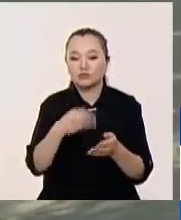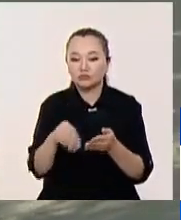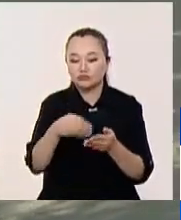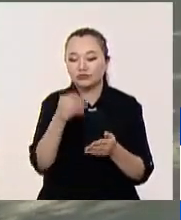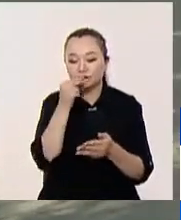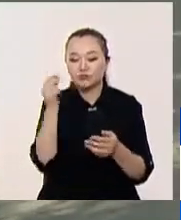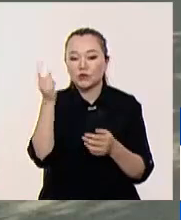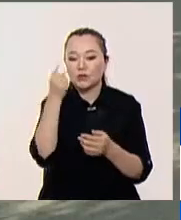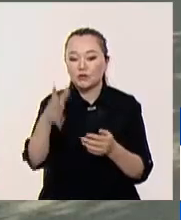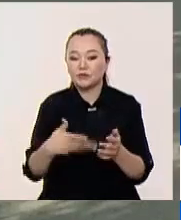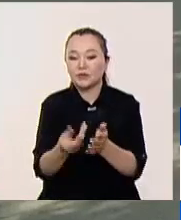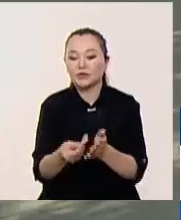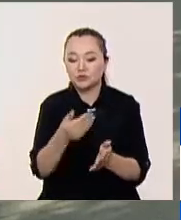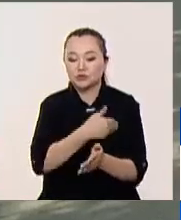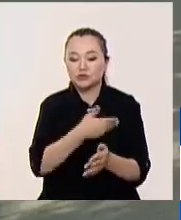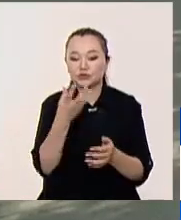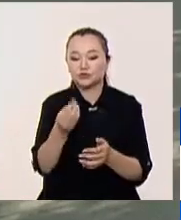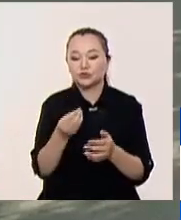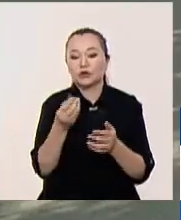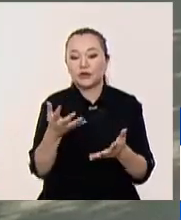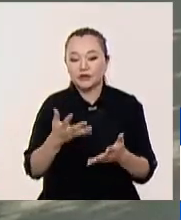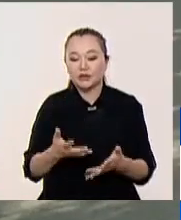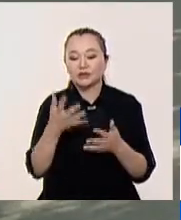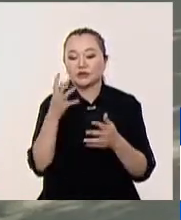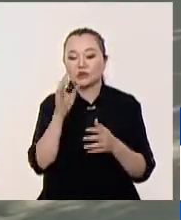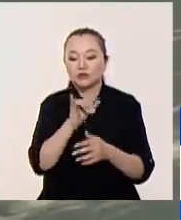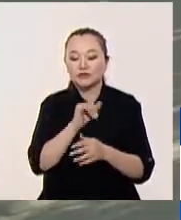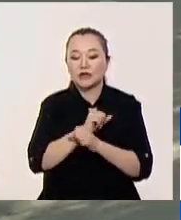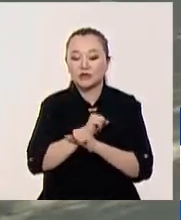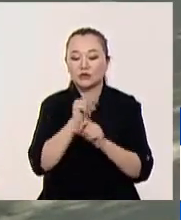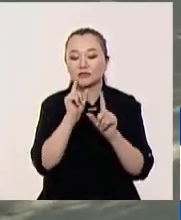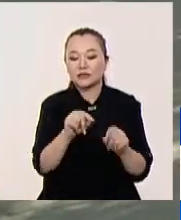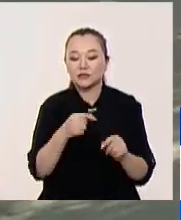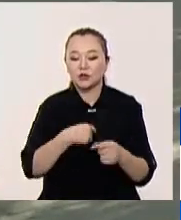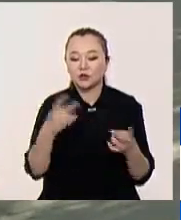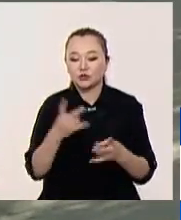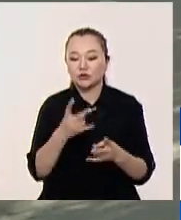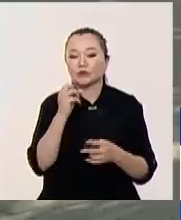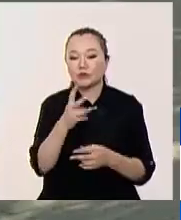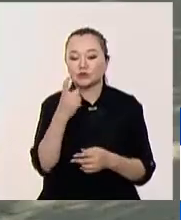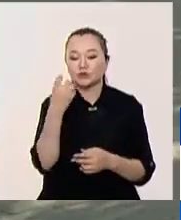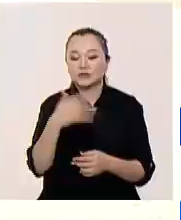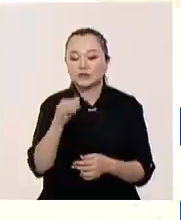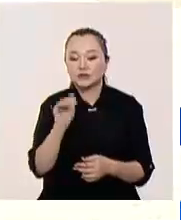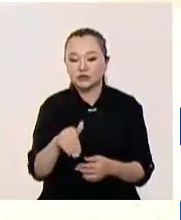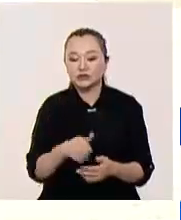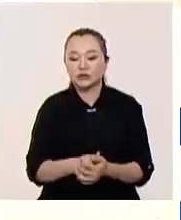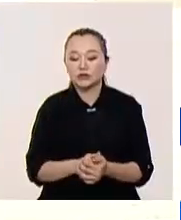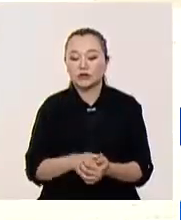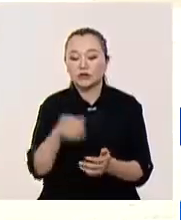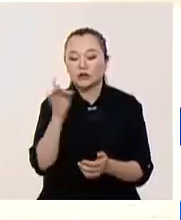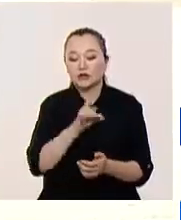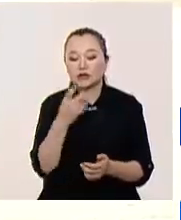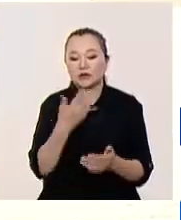купить, коммуналку оплатить. Ну и хочется еще, конечно, куда-нибудь в санаторий сходить. Для этого мне нужно как минимум 150 тысяч. В районе